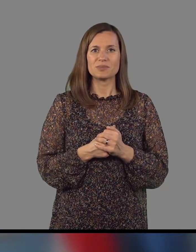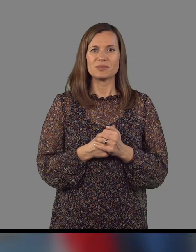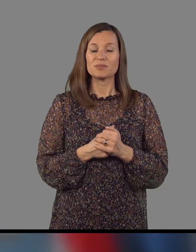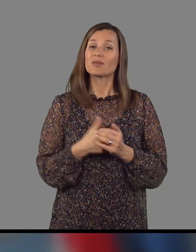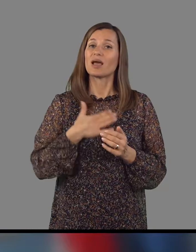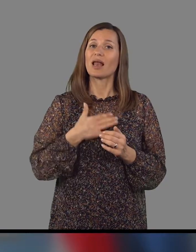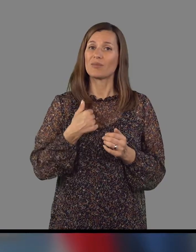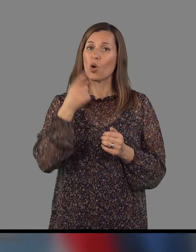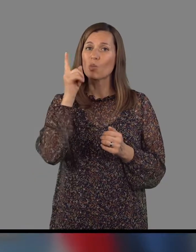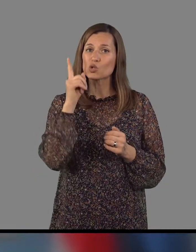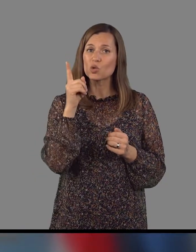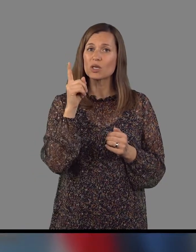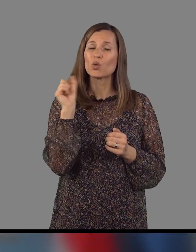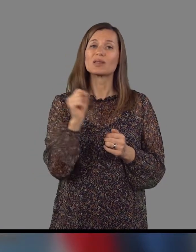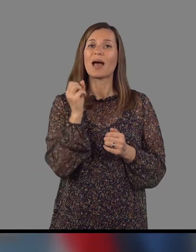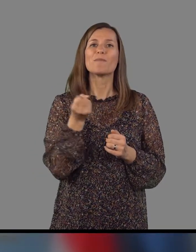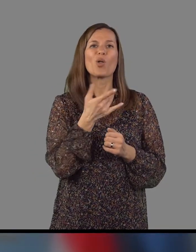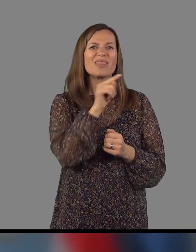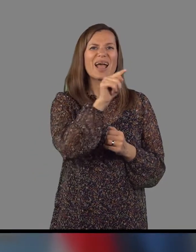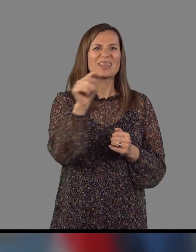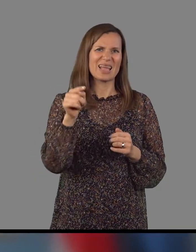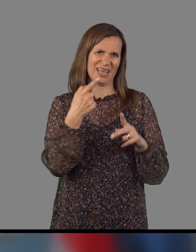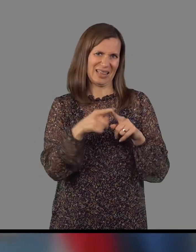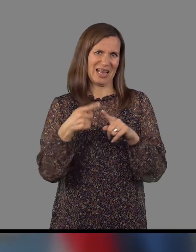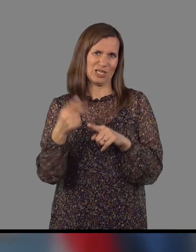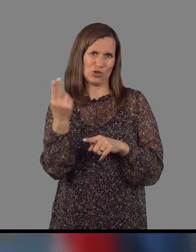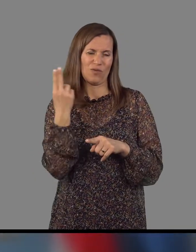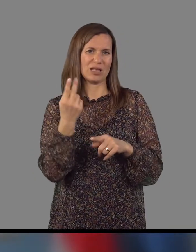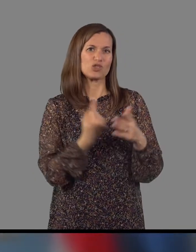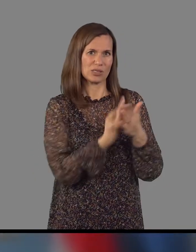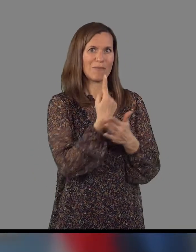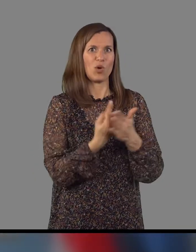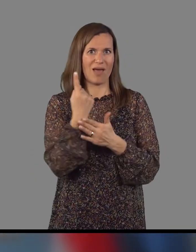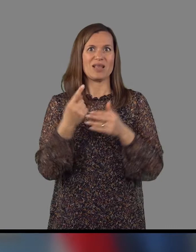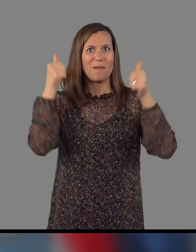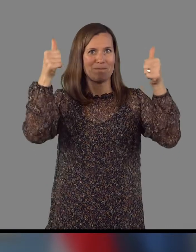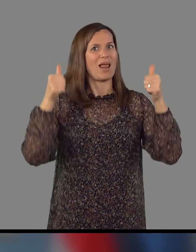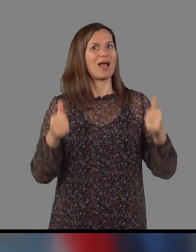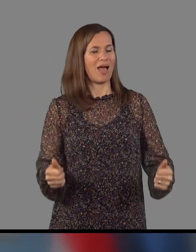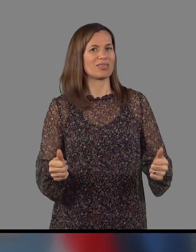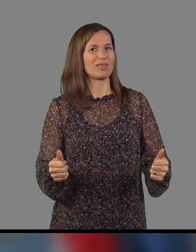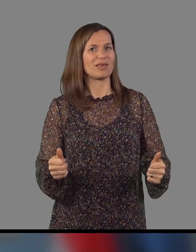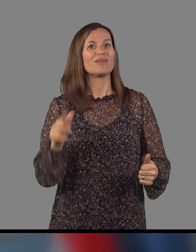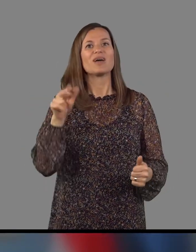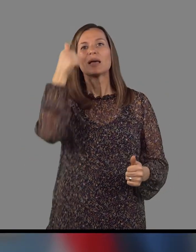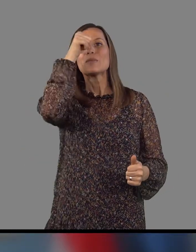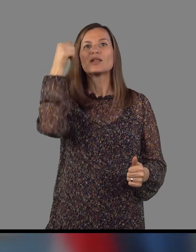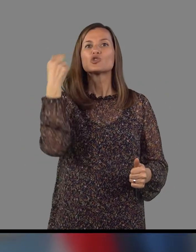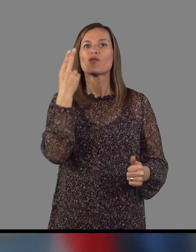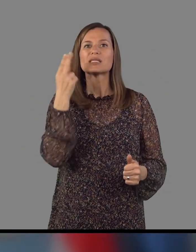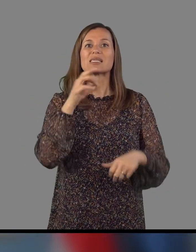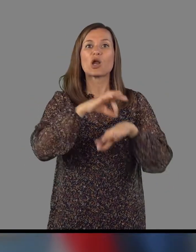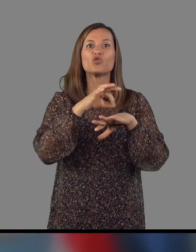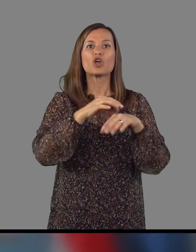Ja, rad bi opozoril na to, da se po nekaterih delih Slovenije so se pojavili plakati, ki so v imenu